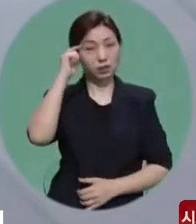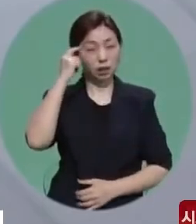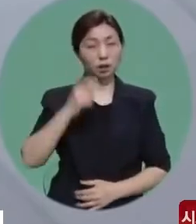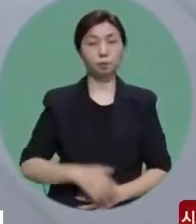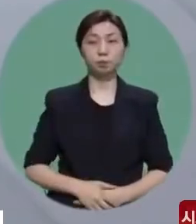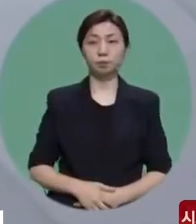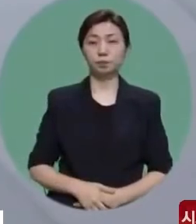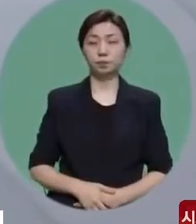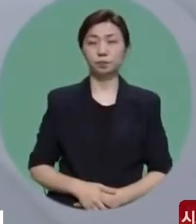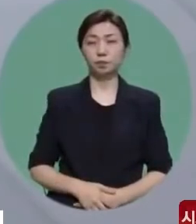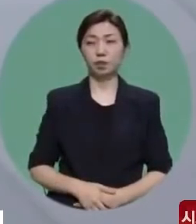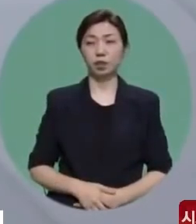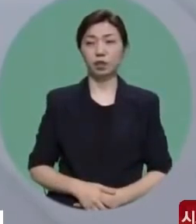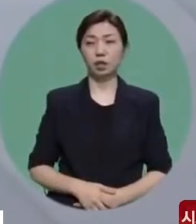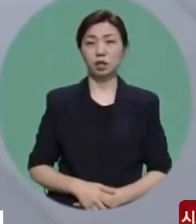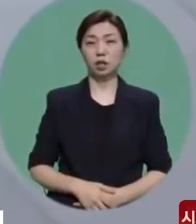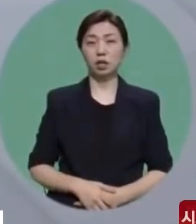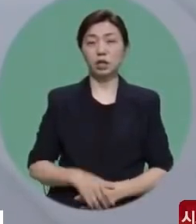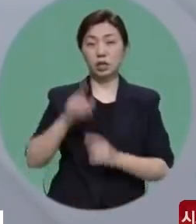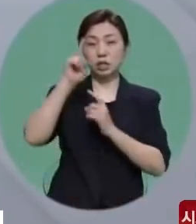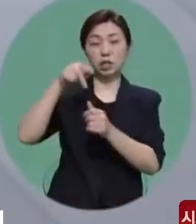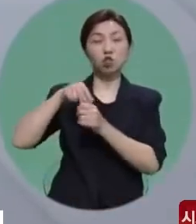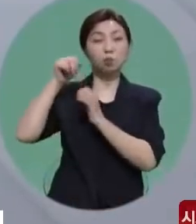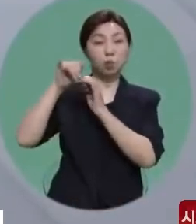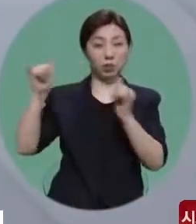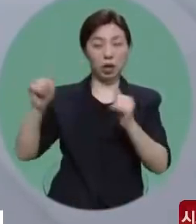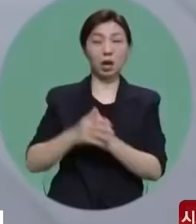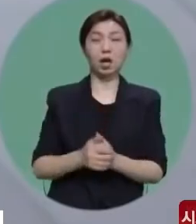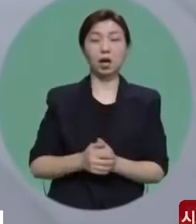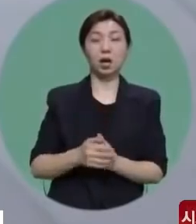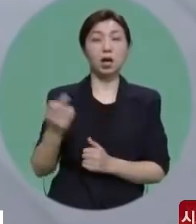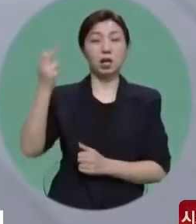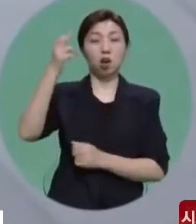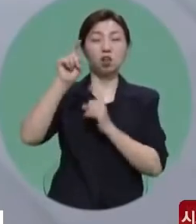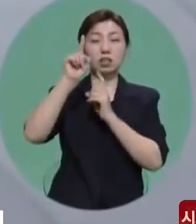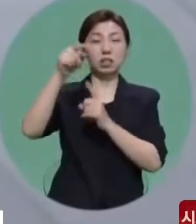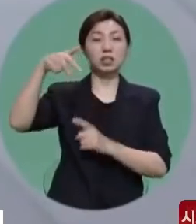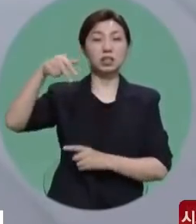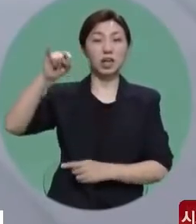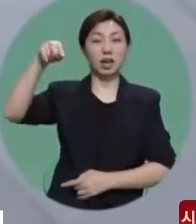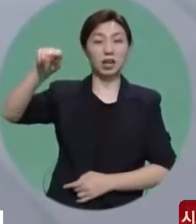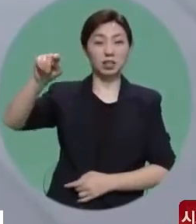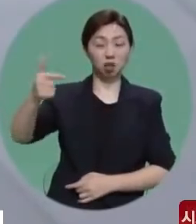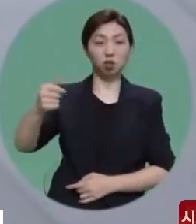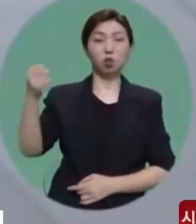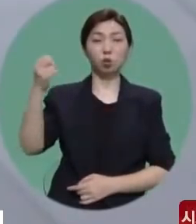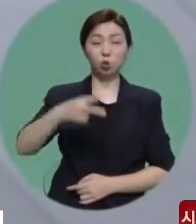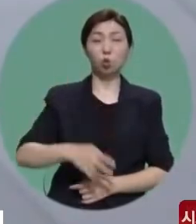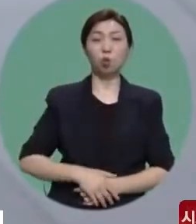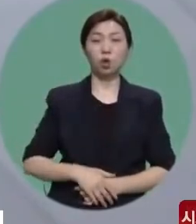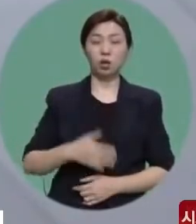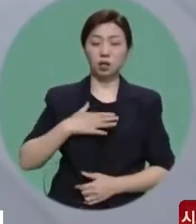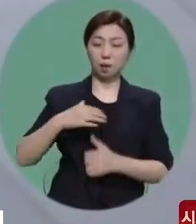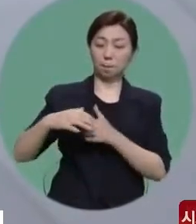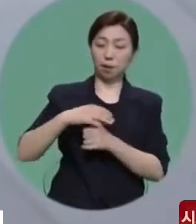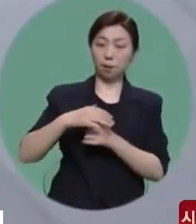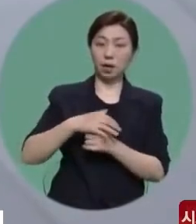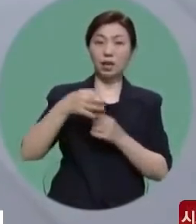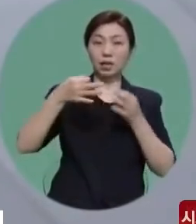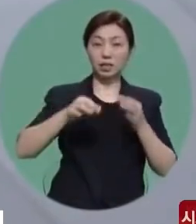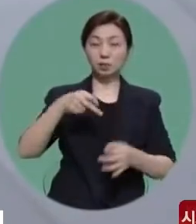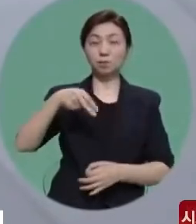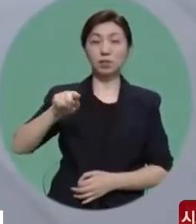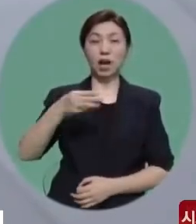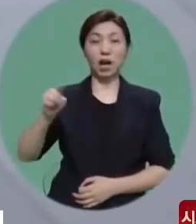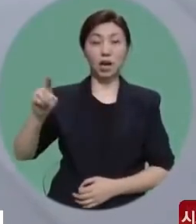형님 잊어선 씨나 또 자신을 공격하는 그 김사랑 씨를 정신병원에